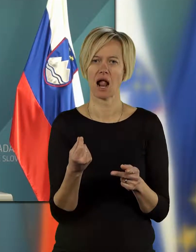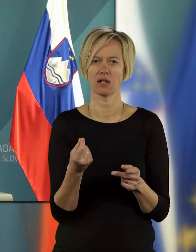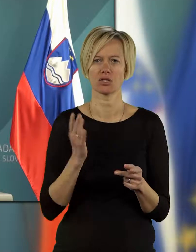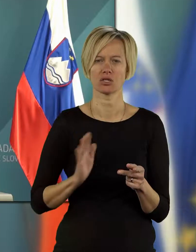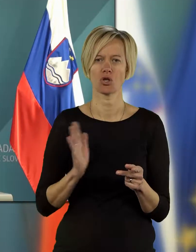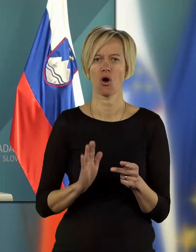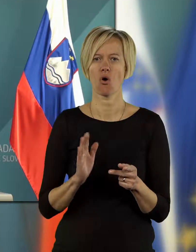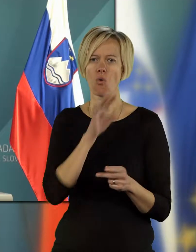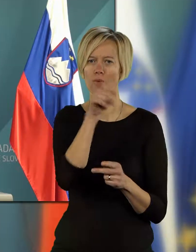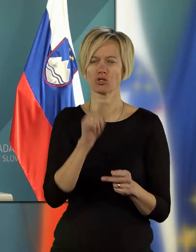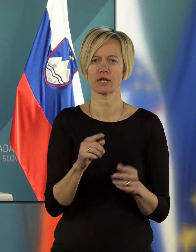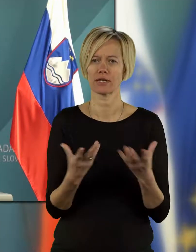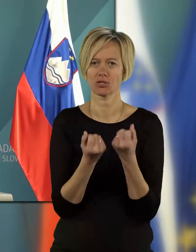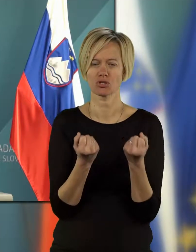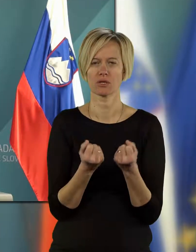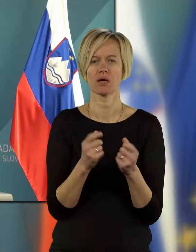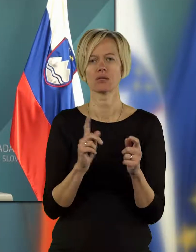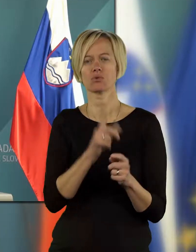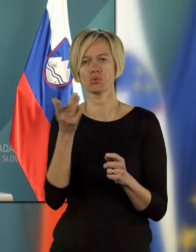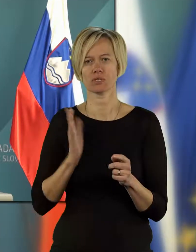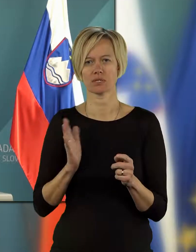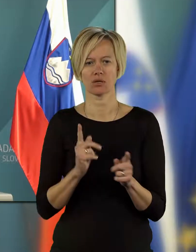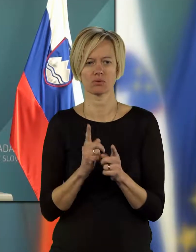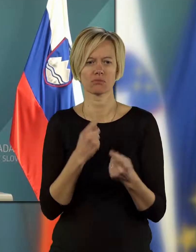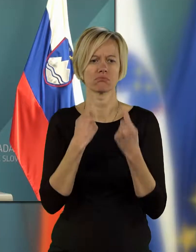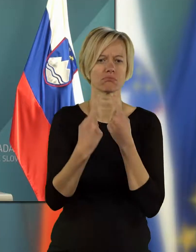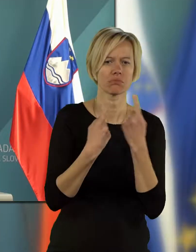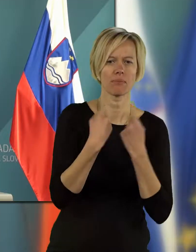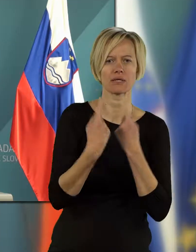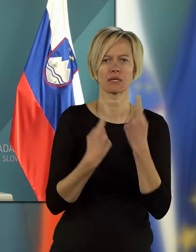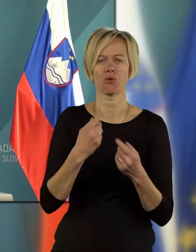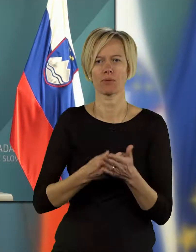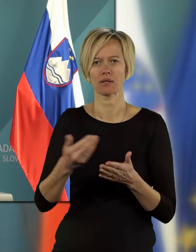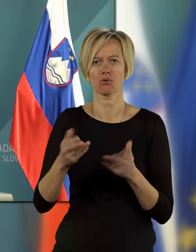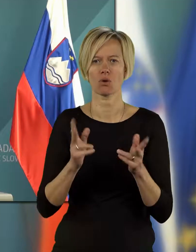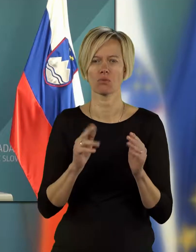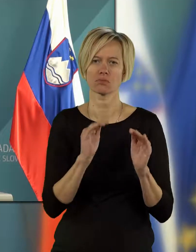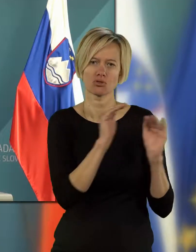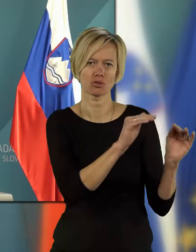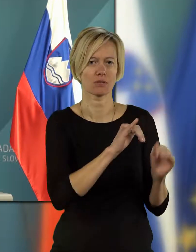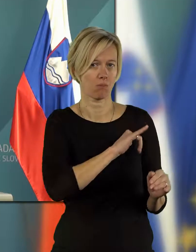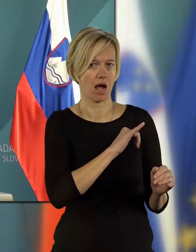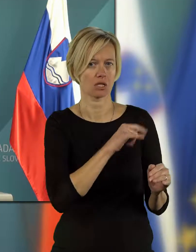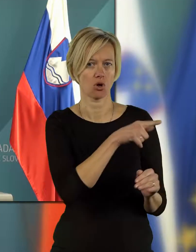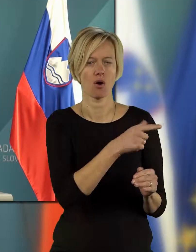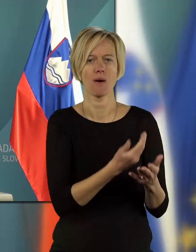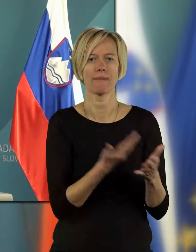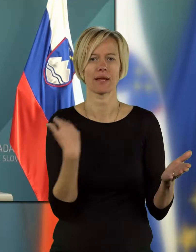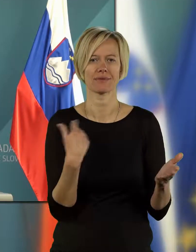rešiti, in na drugi strani tudi ponovno debatiramo predloge, kako zaščititi banko